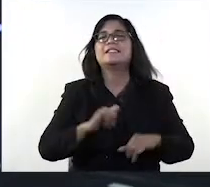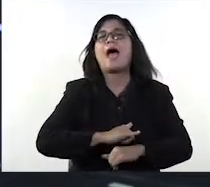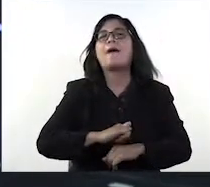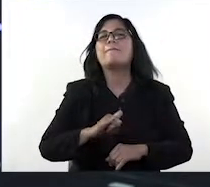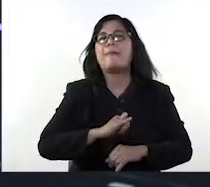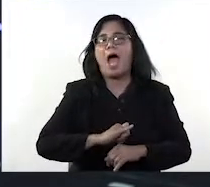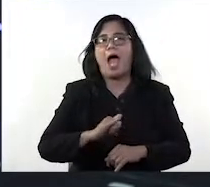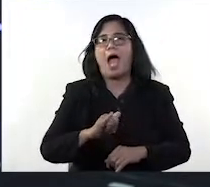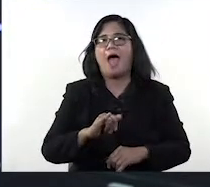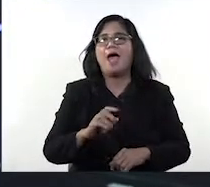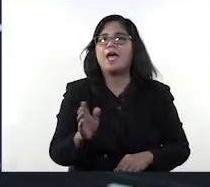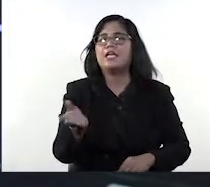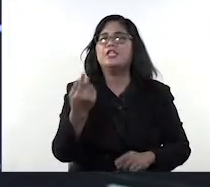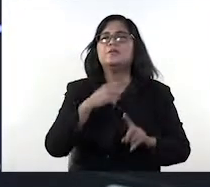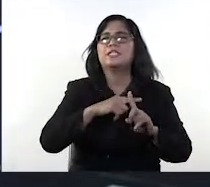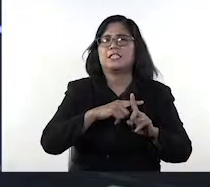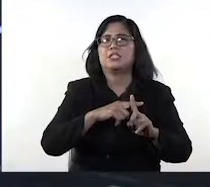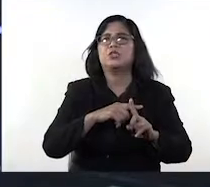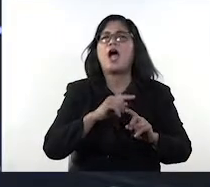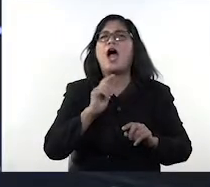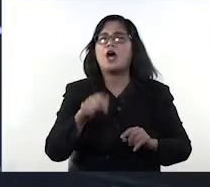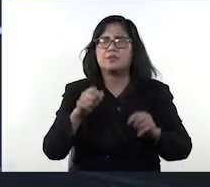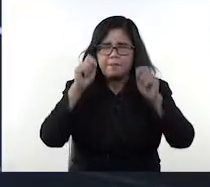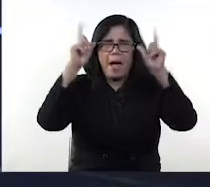Hai you sleeping ilustrasi paus